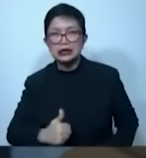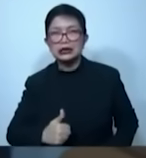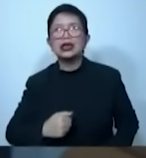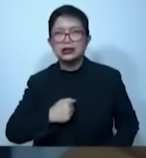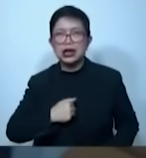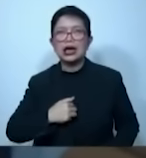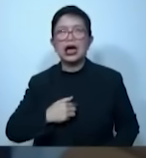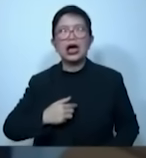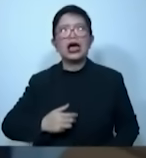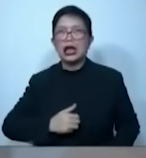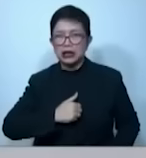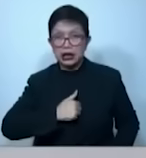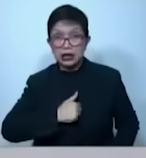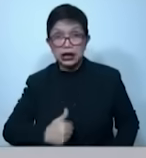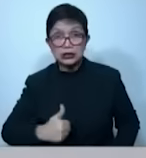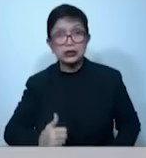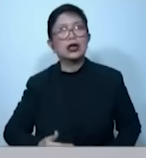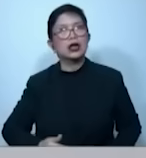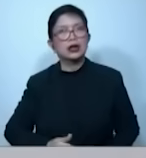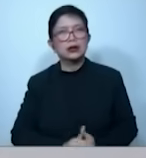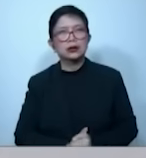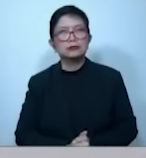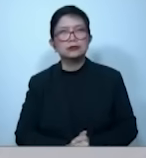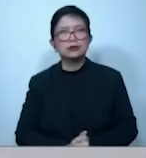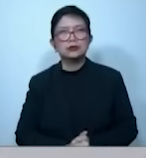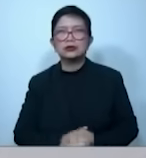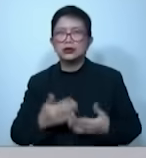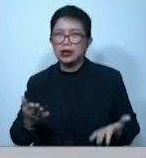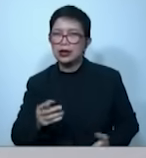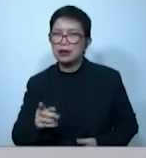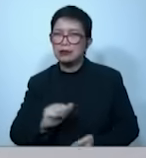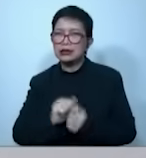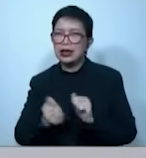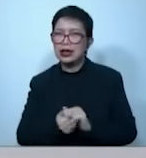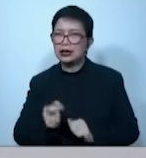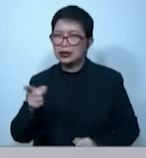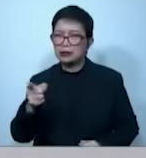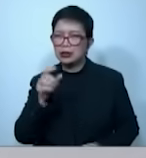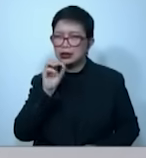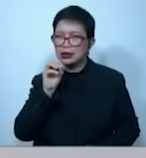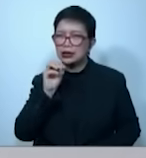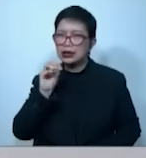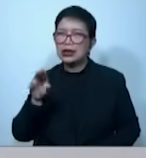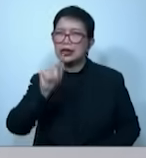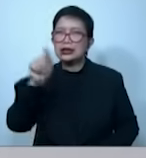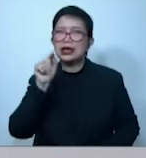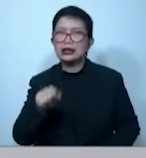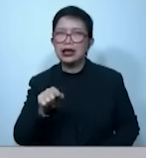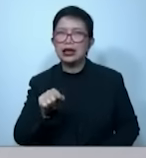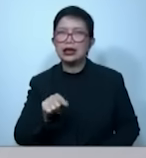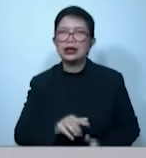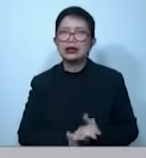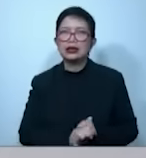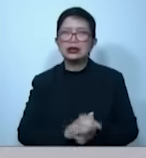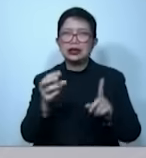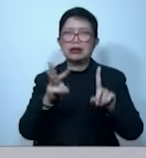manusia masalah yang Bapak tanyakan agak tendensius Kenapa yang 13 orang hilang pada saat itu ditanya